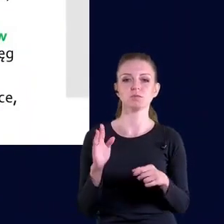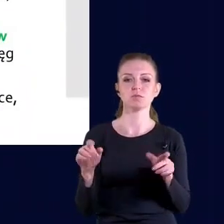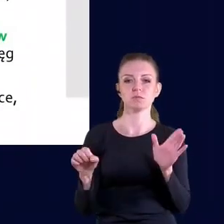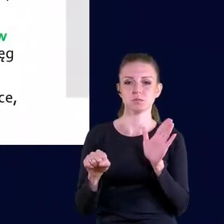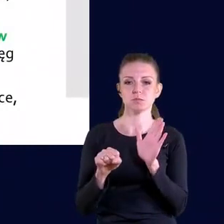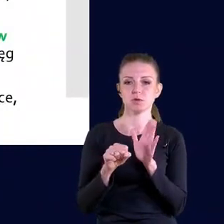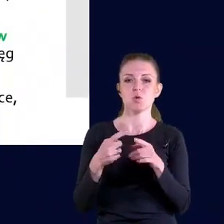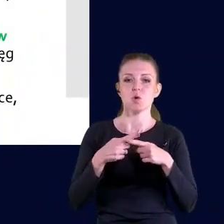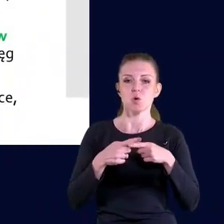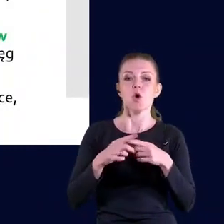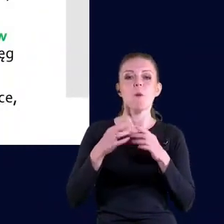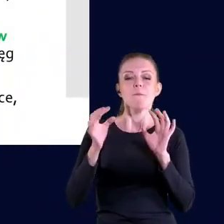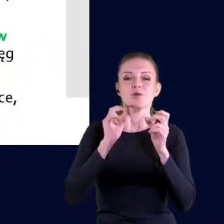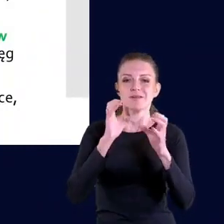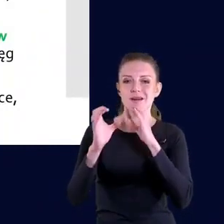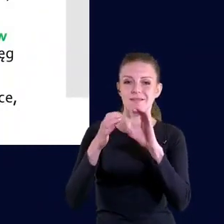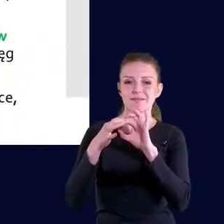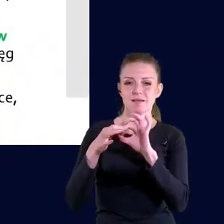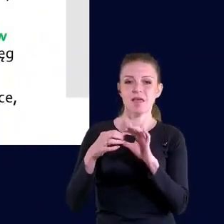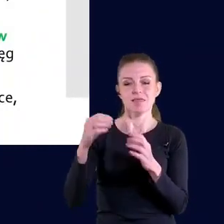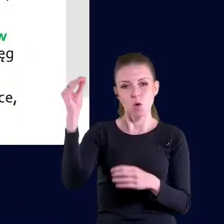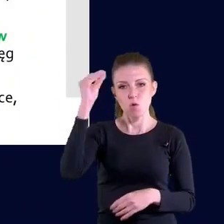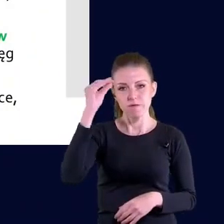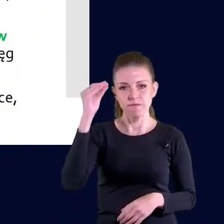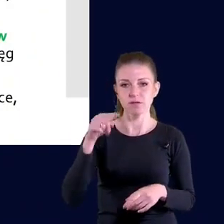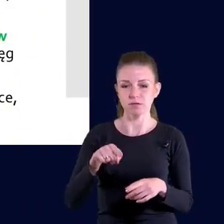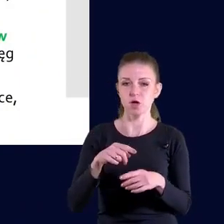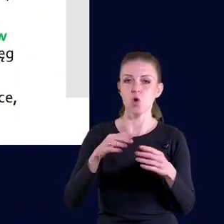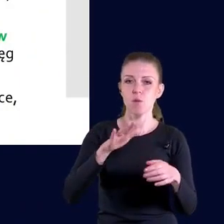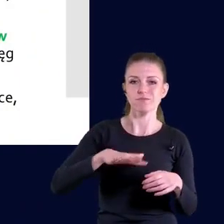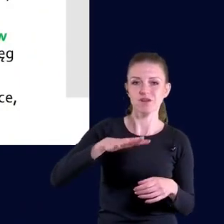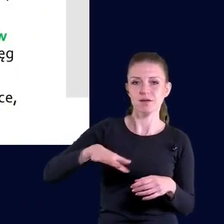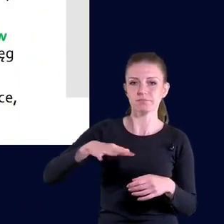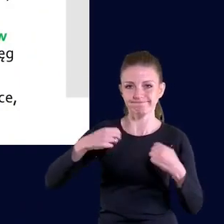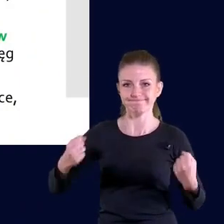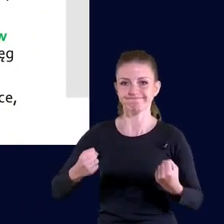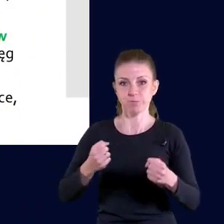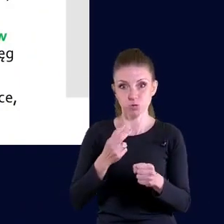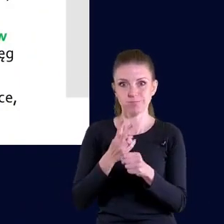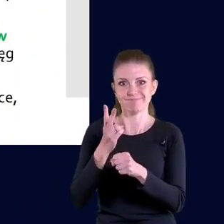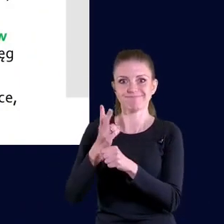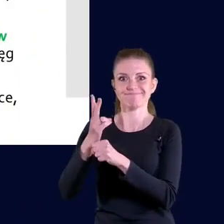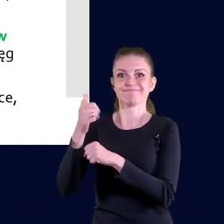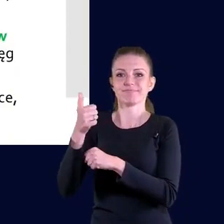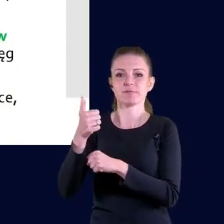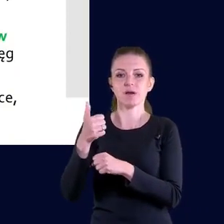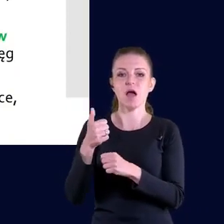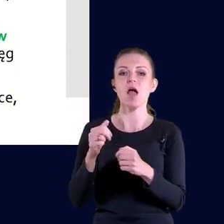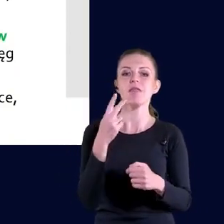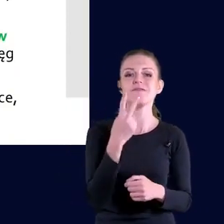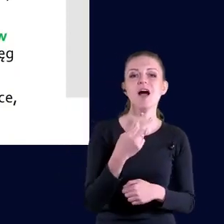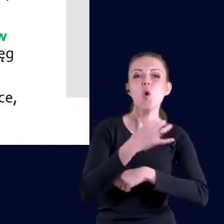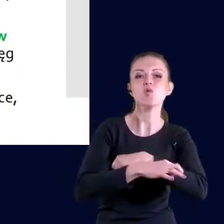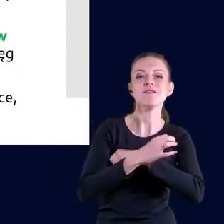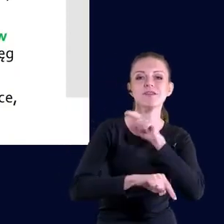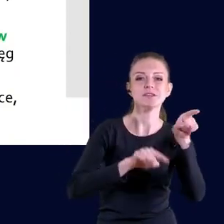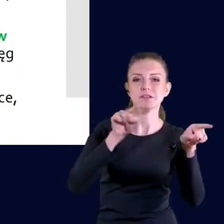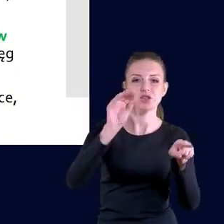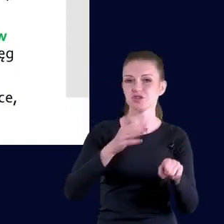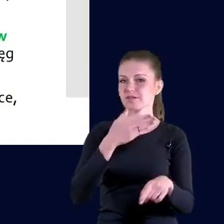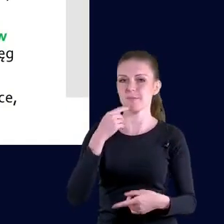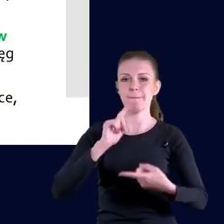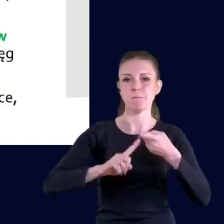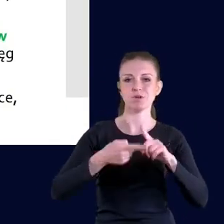komunikacja Naukowa i to te obszary też są najbardziej zaawansowane jeśli chodzi o wdrożenie na dwóch uniwersytetach nie ma jeszcze